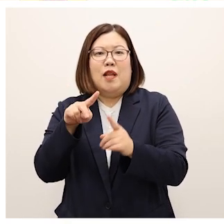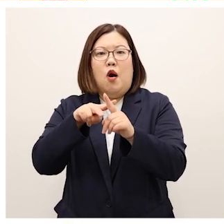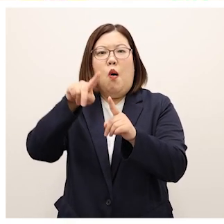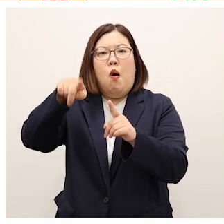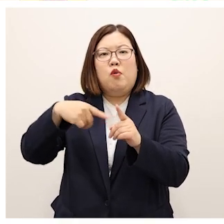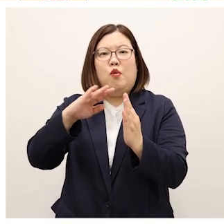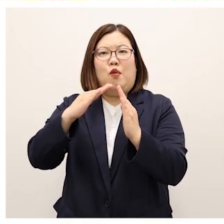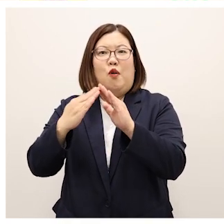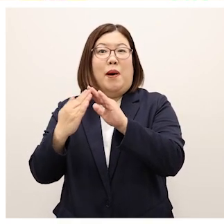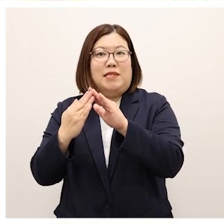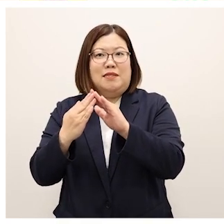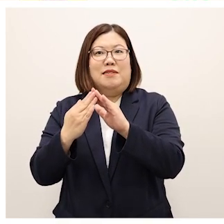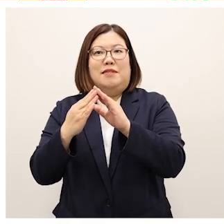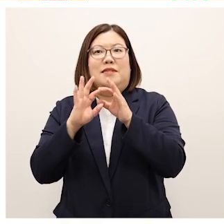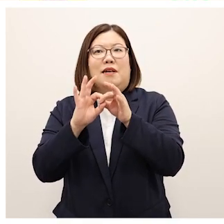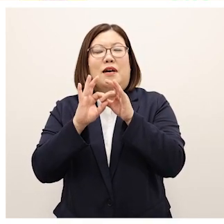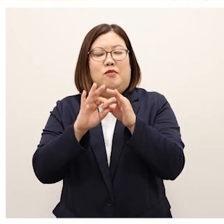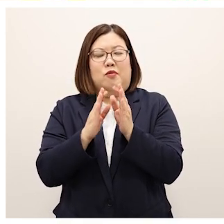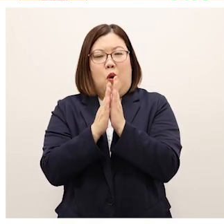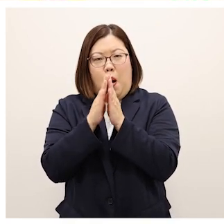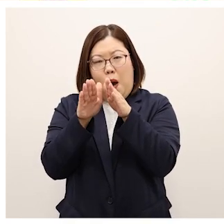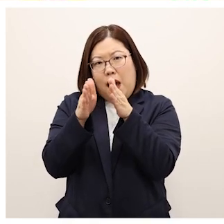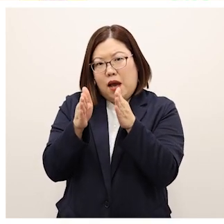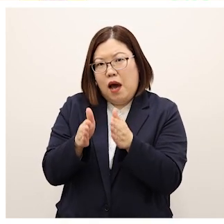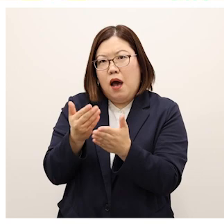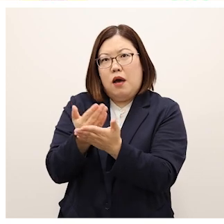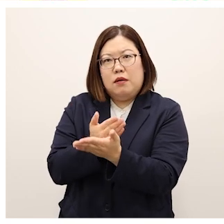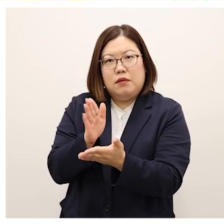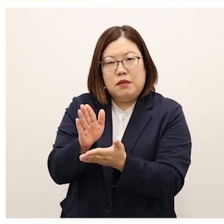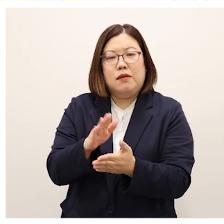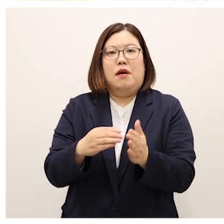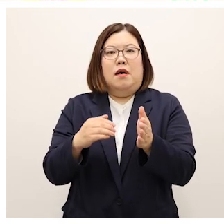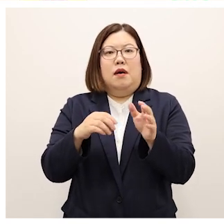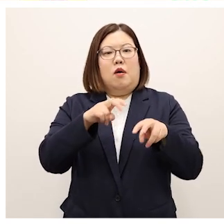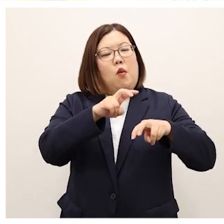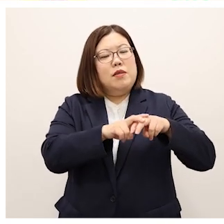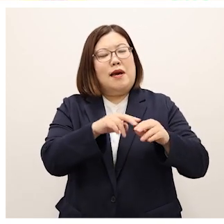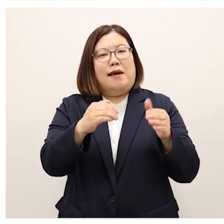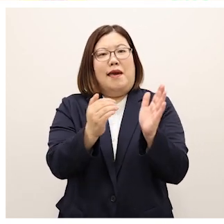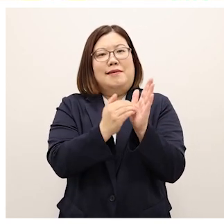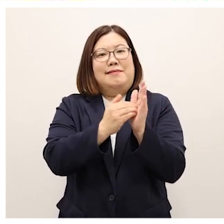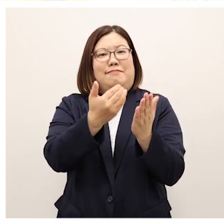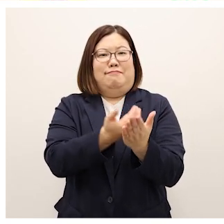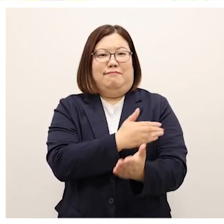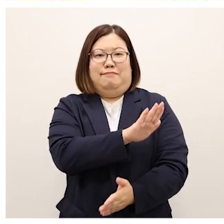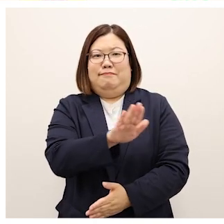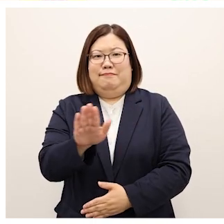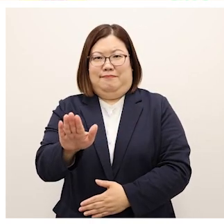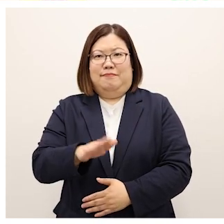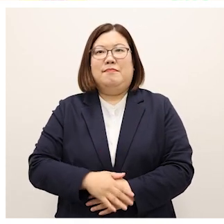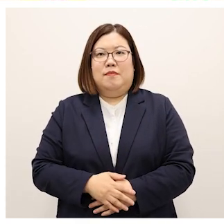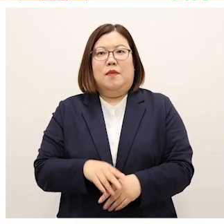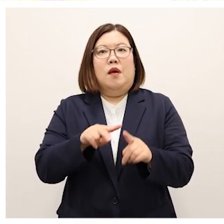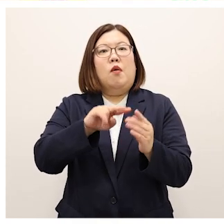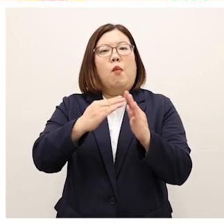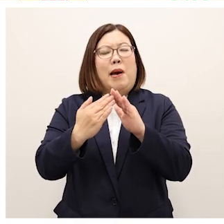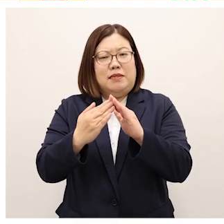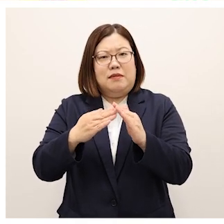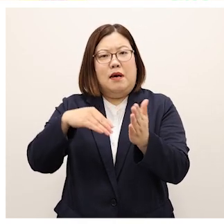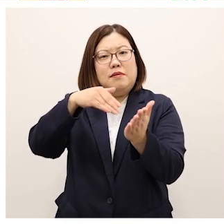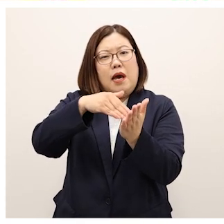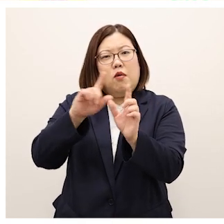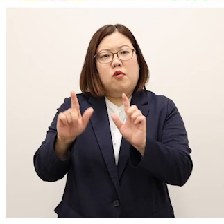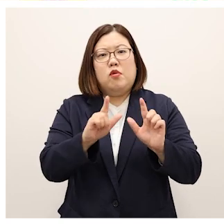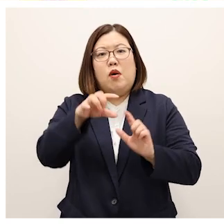の関係、小野の小町にまつわるお墓や腰掛け石が残されており、小町周辺の地